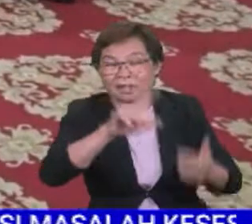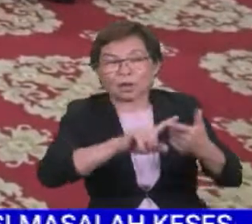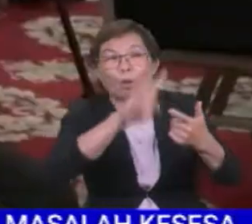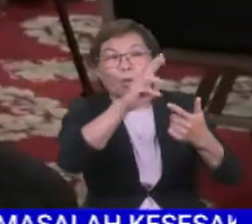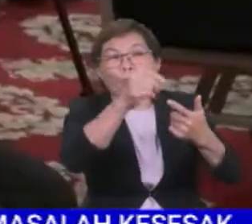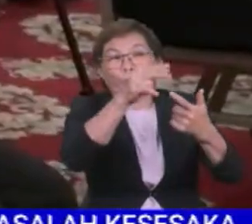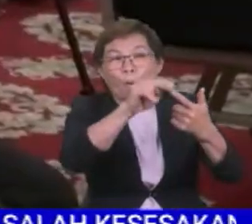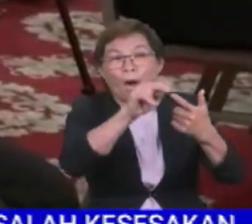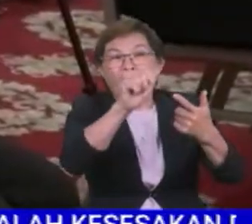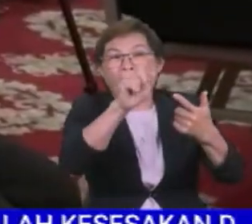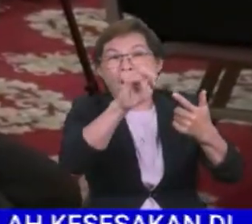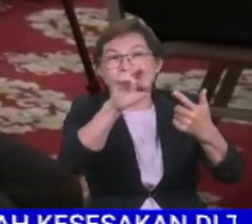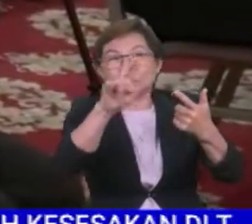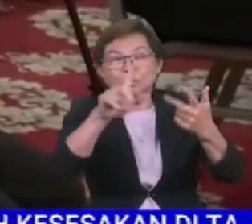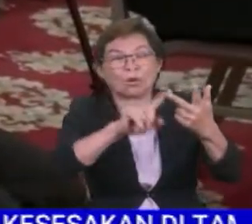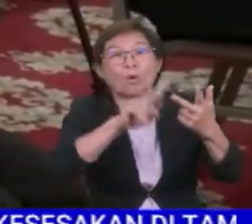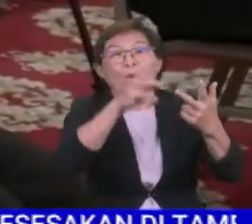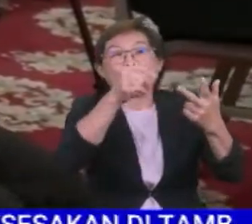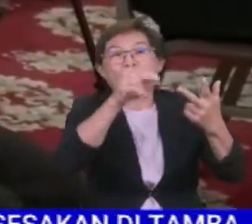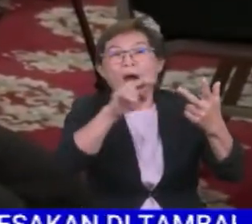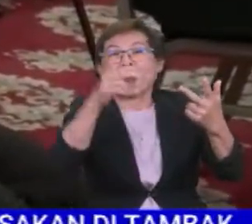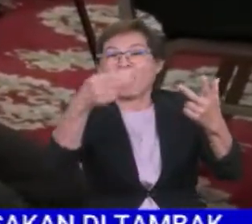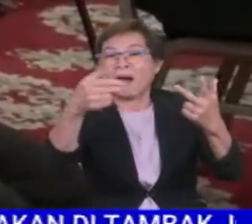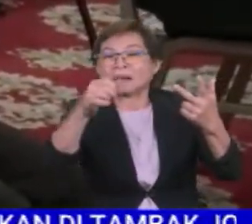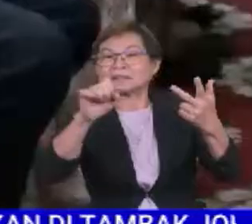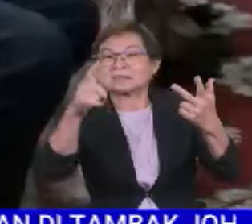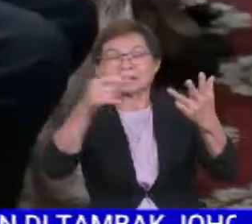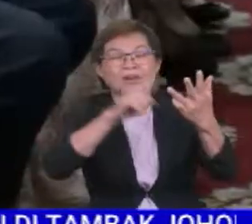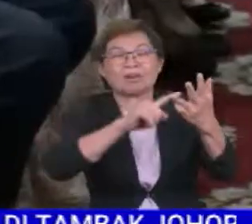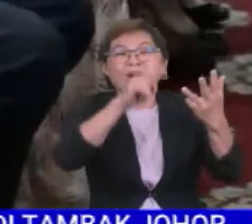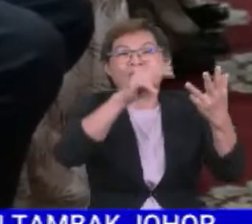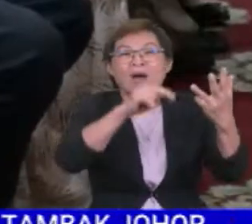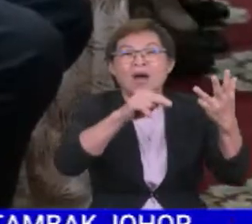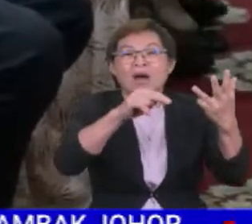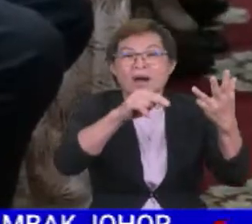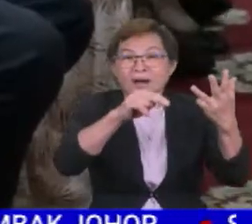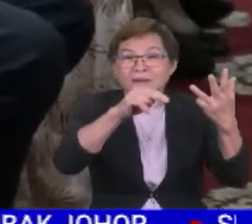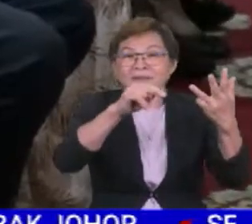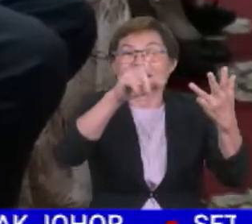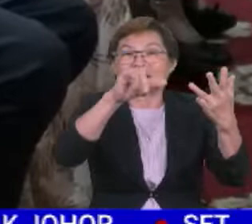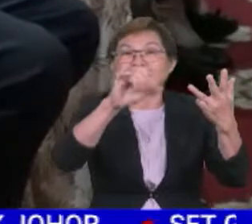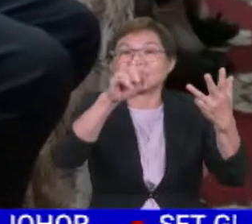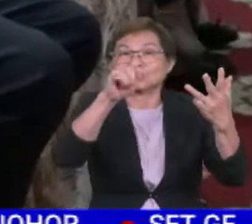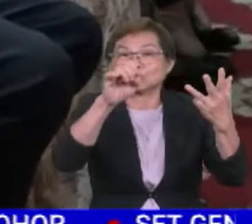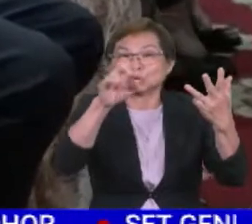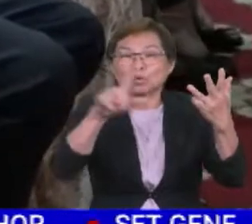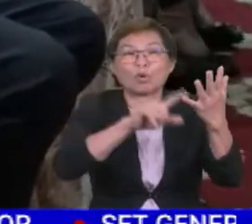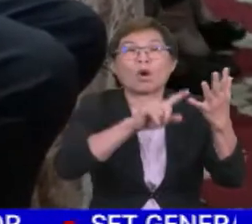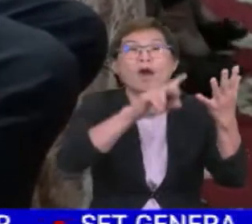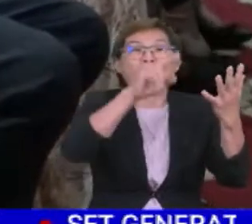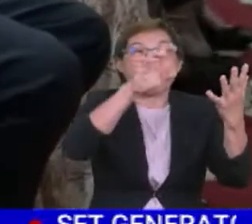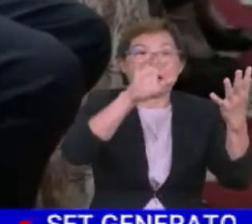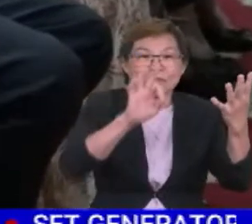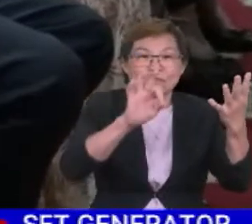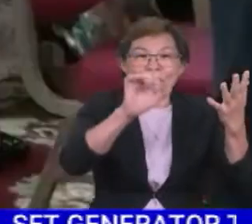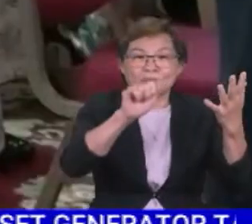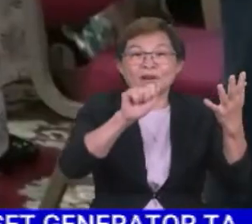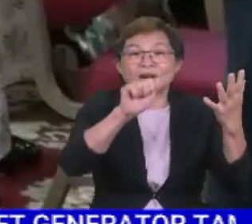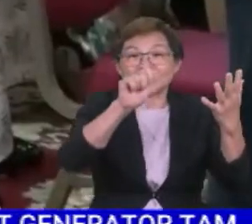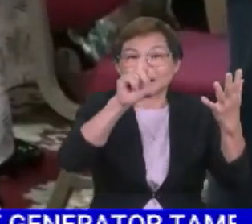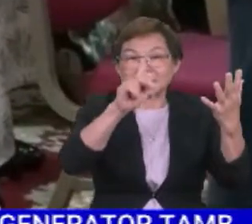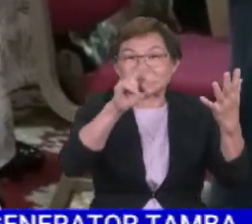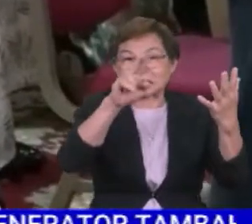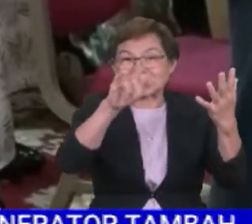Muhammad Amirul Sofyan Waduh azlan dan wan Nur fajriatul Adawiyah Wan Muhammad Fakhri akan melanjutkan